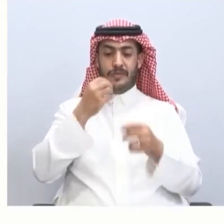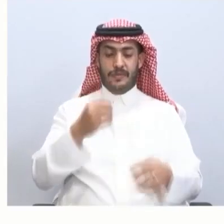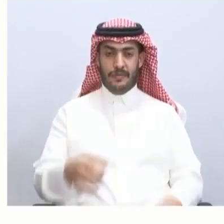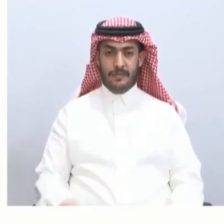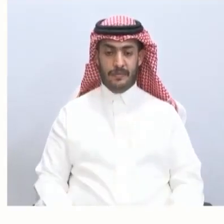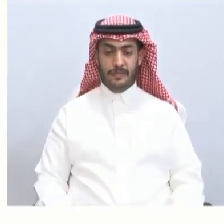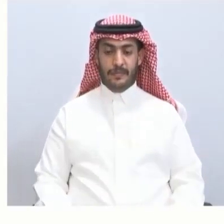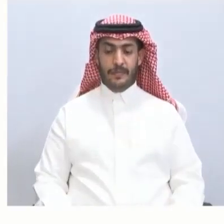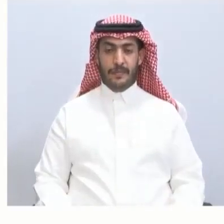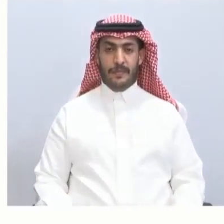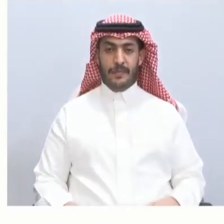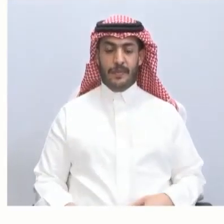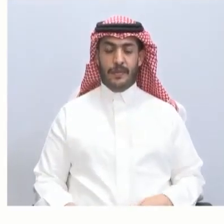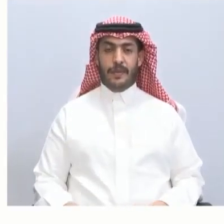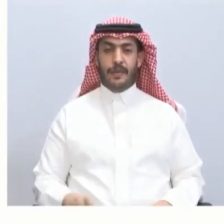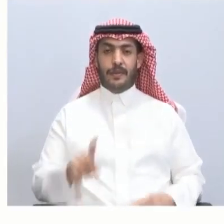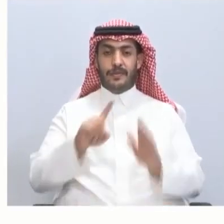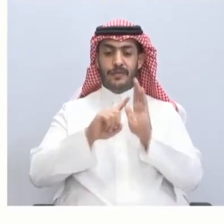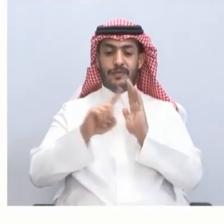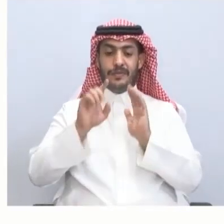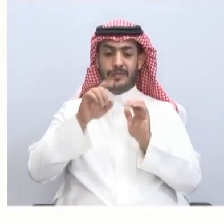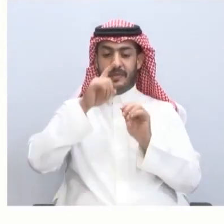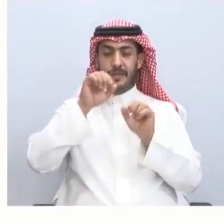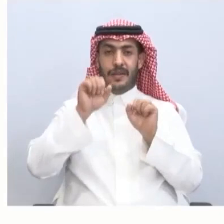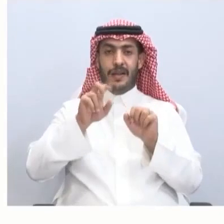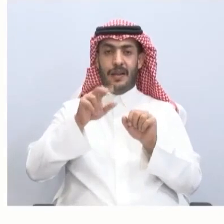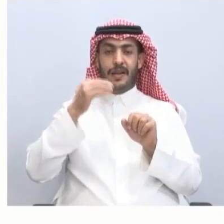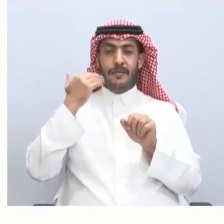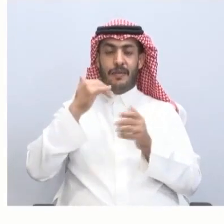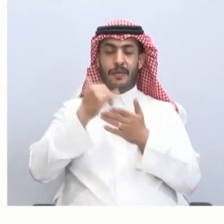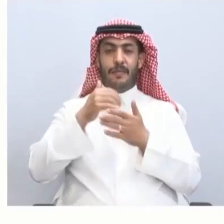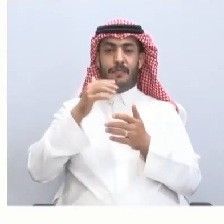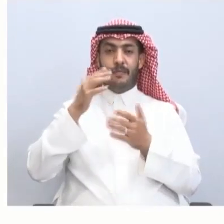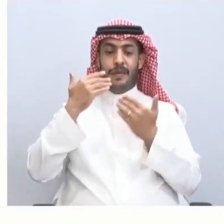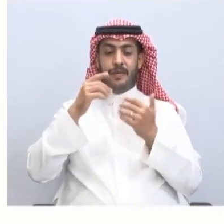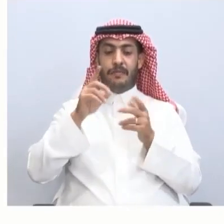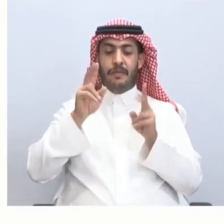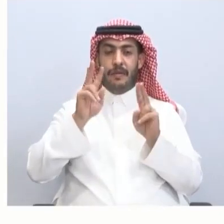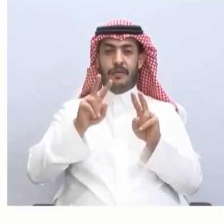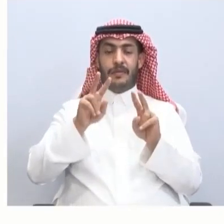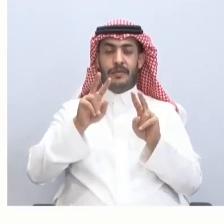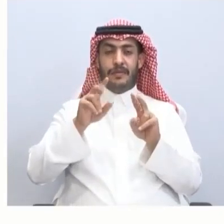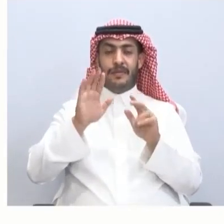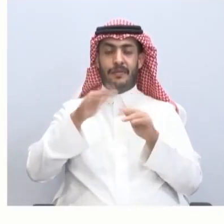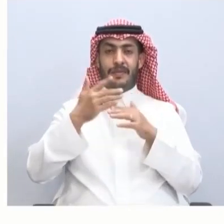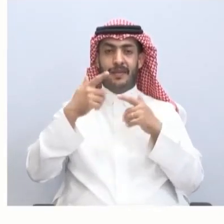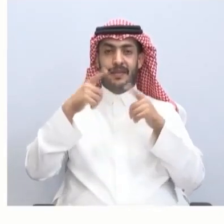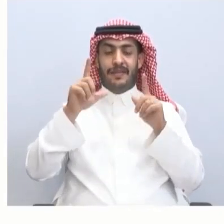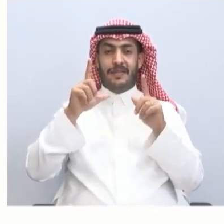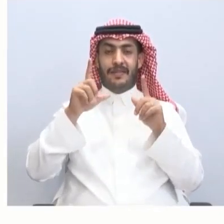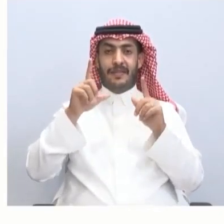1221 شرط ان يبقى في امارته او في اماره مكه ولا سما بعد ان